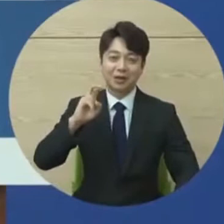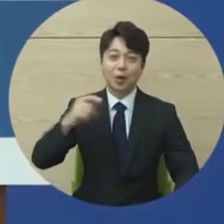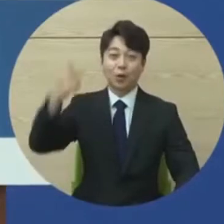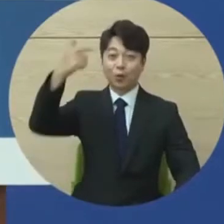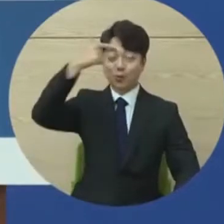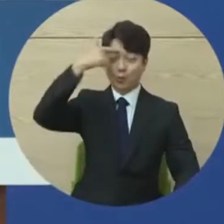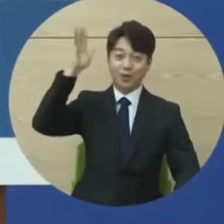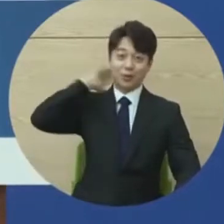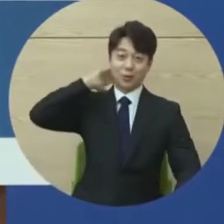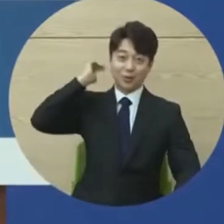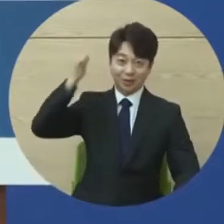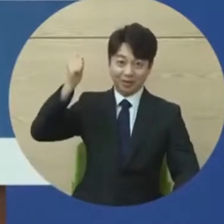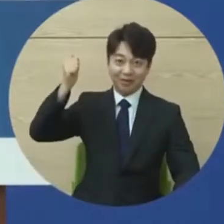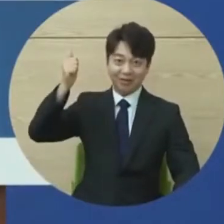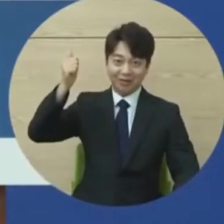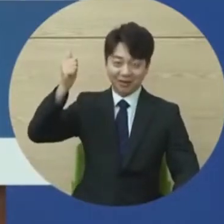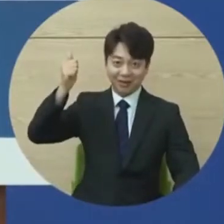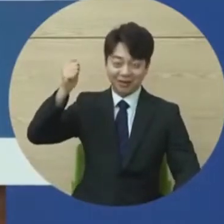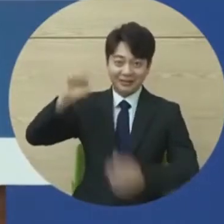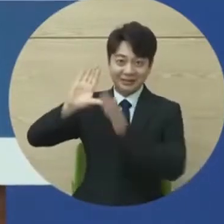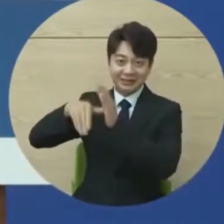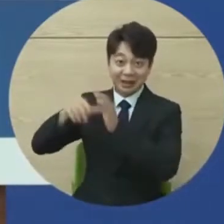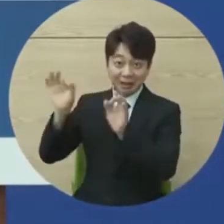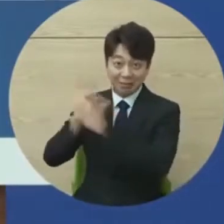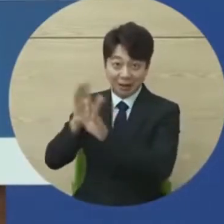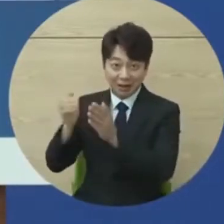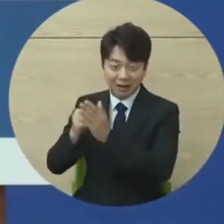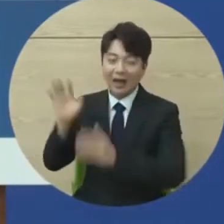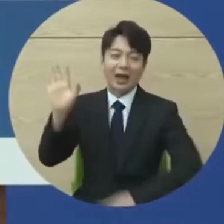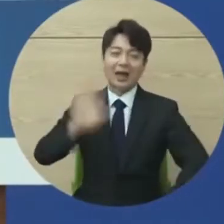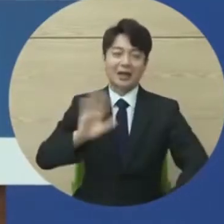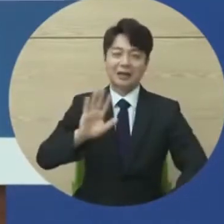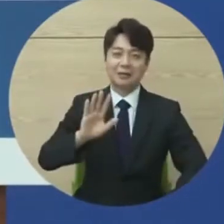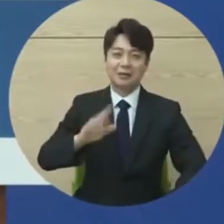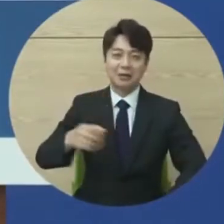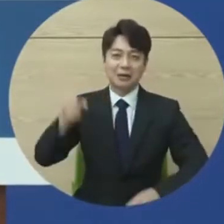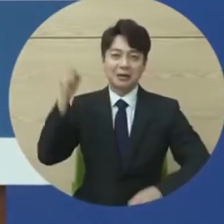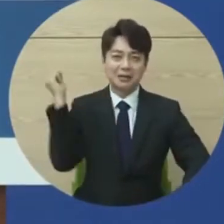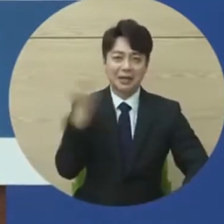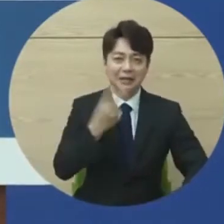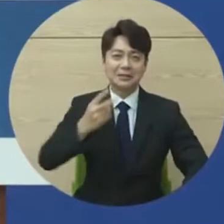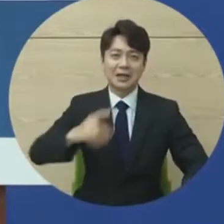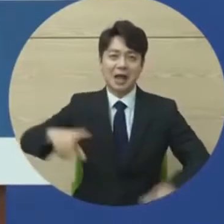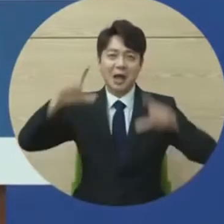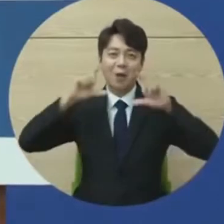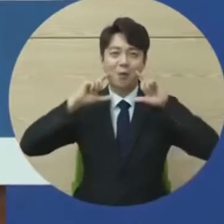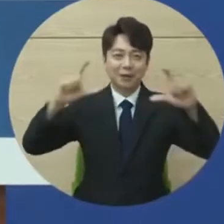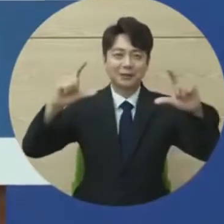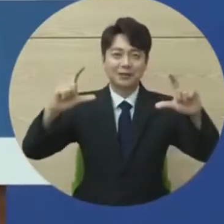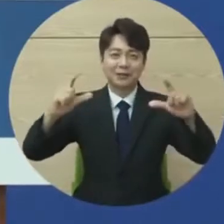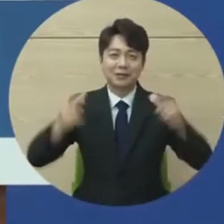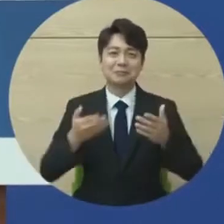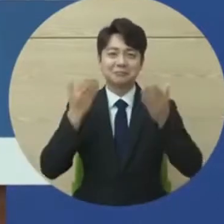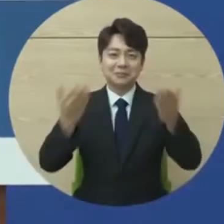않았음을, 노무현 시대가 계속되고 있음을 다시 외쳐봐야 되지